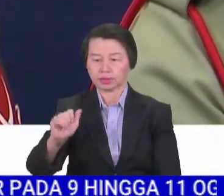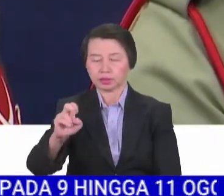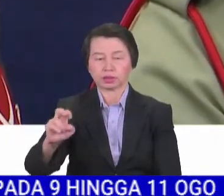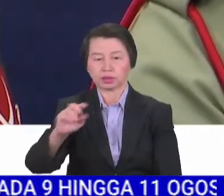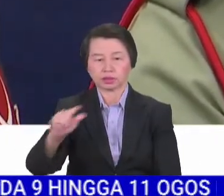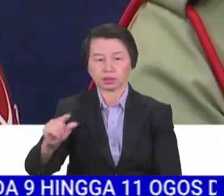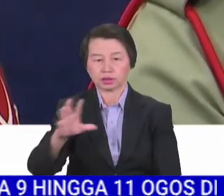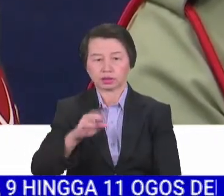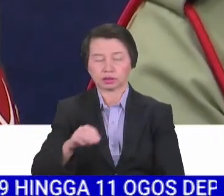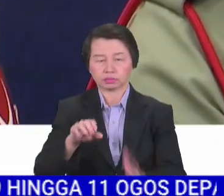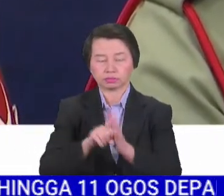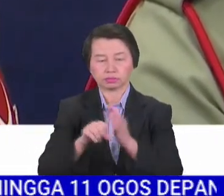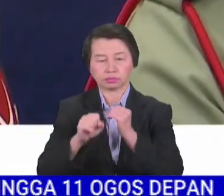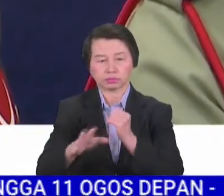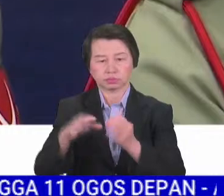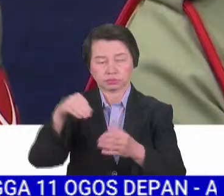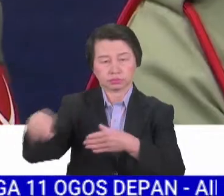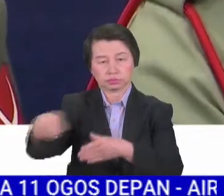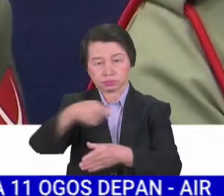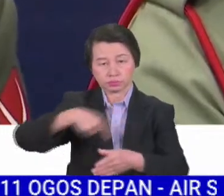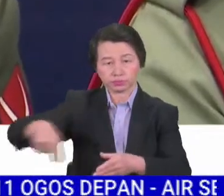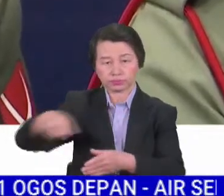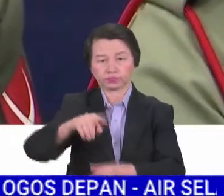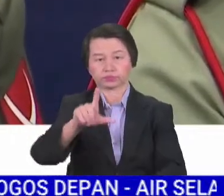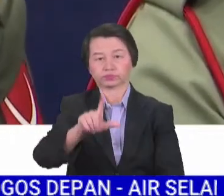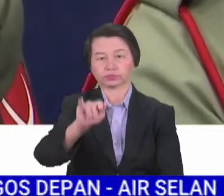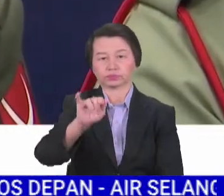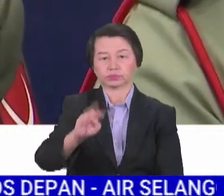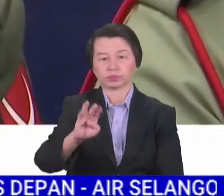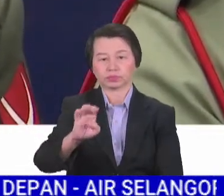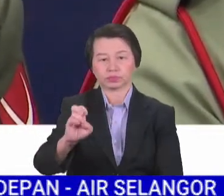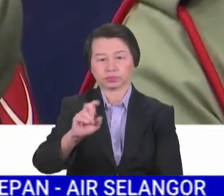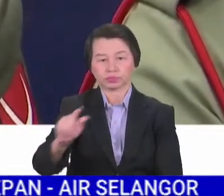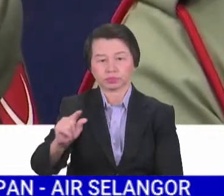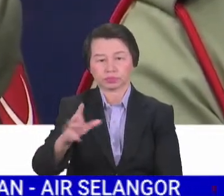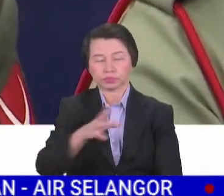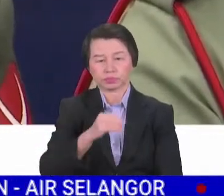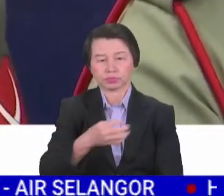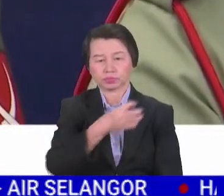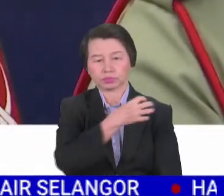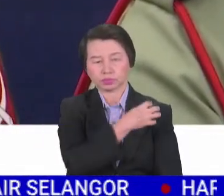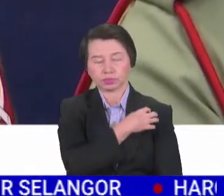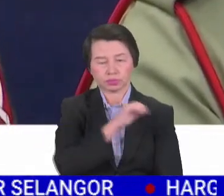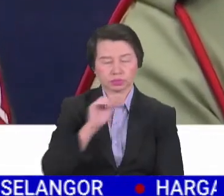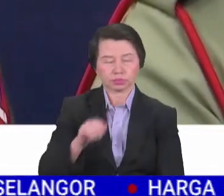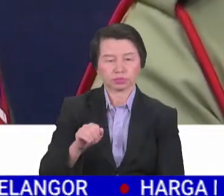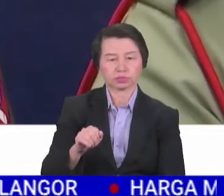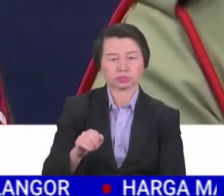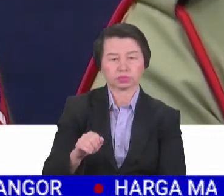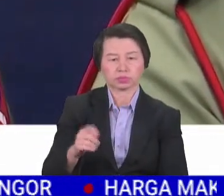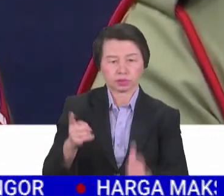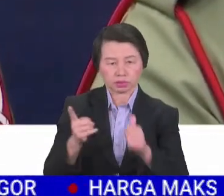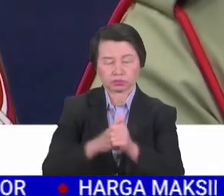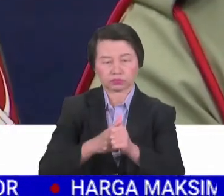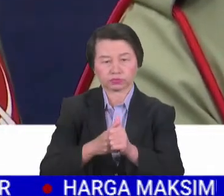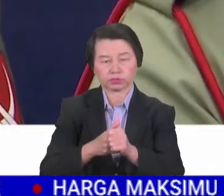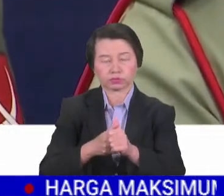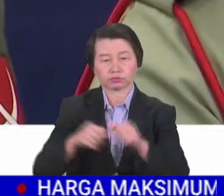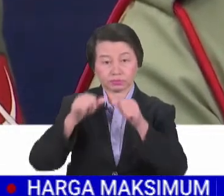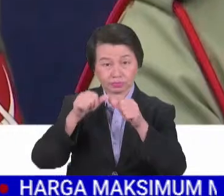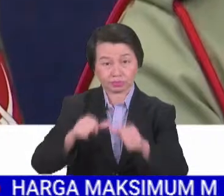they established the administration in Limbang from a British officer called Ricketts, the first